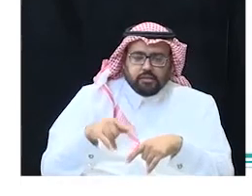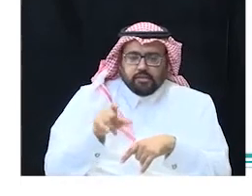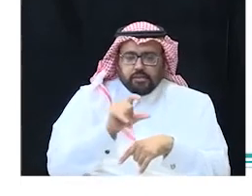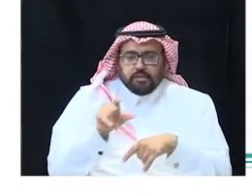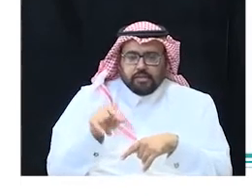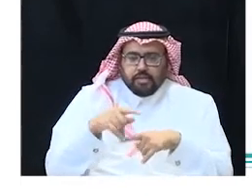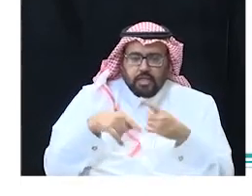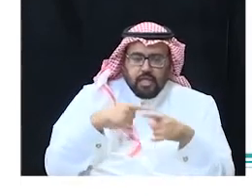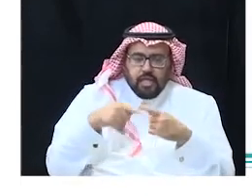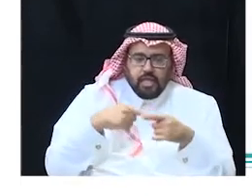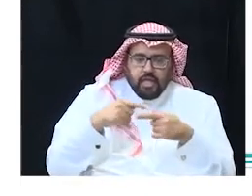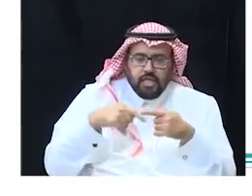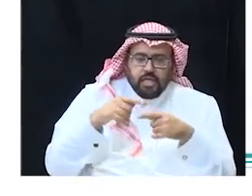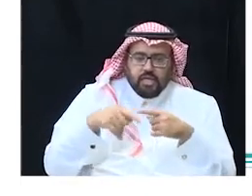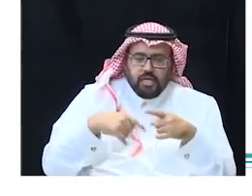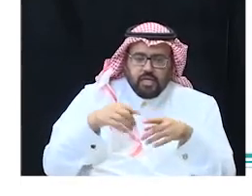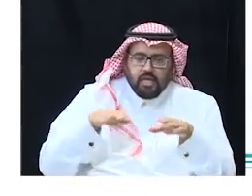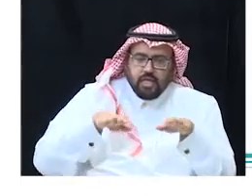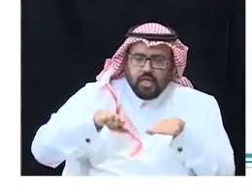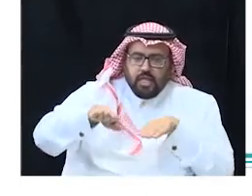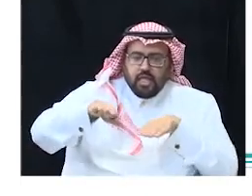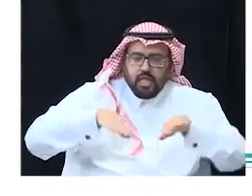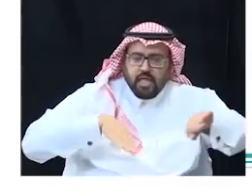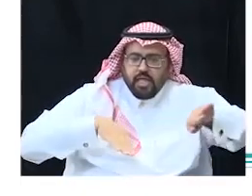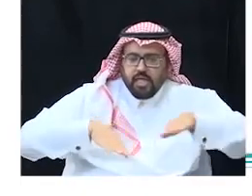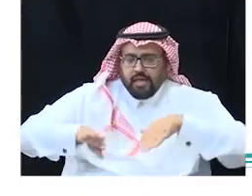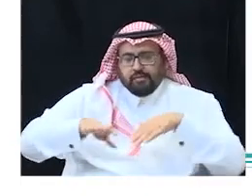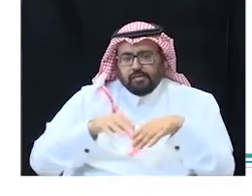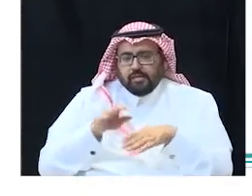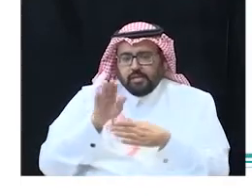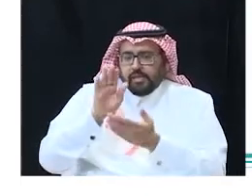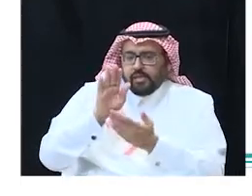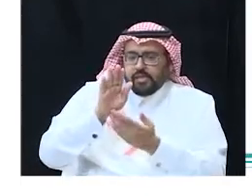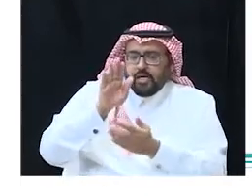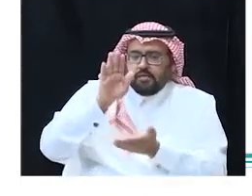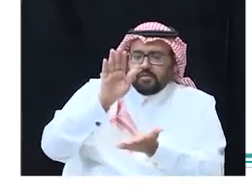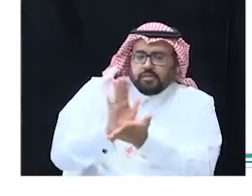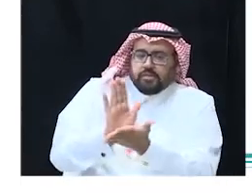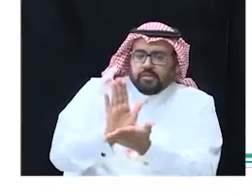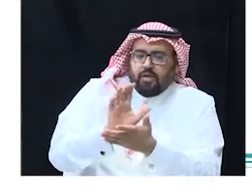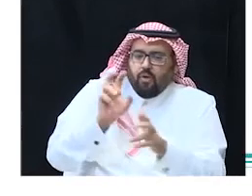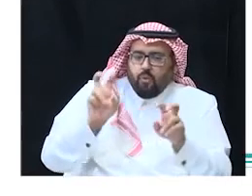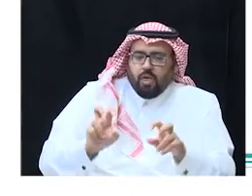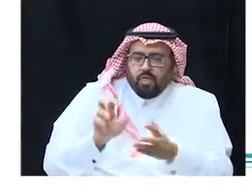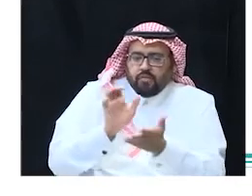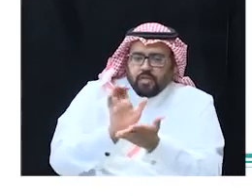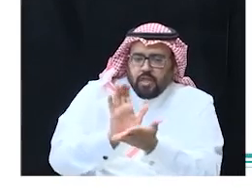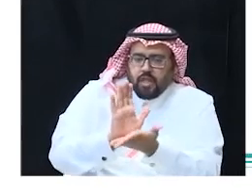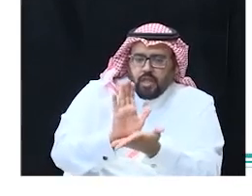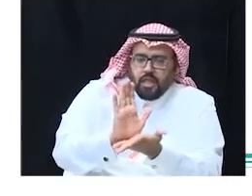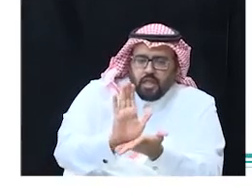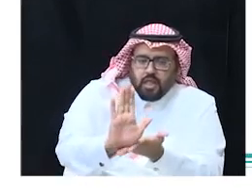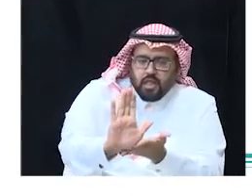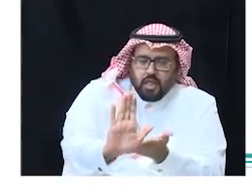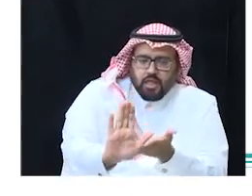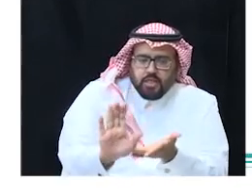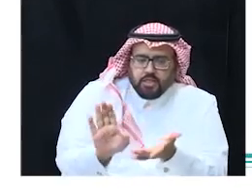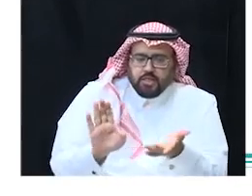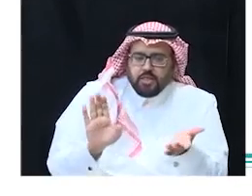هذه عندنا حذاء التزلج، وهذه هي إيش؟ هذه اللي تسبب